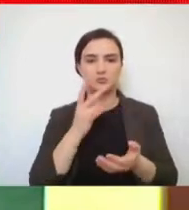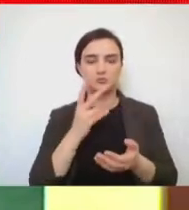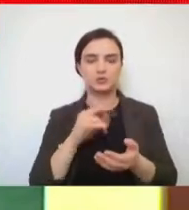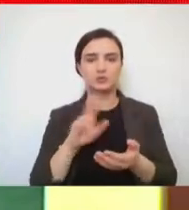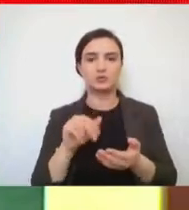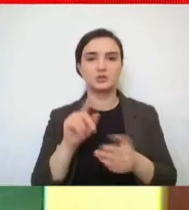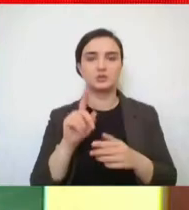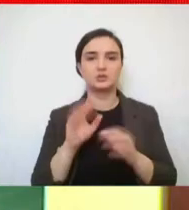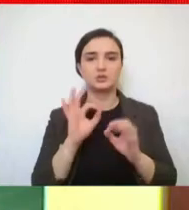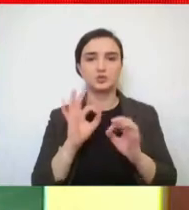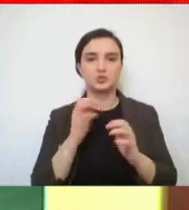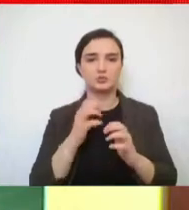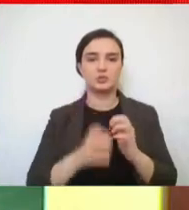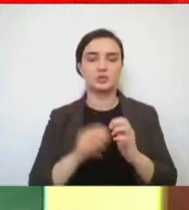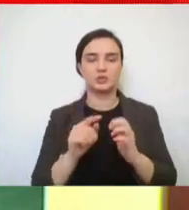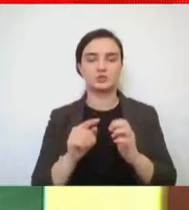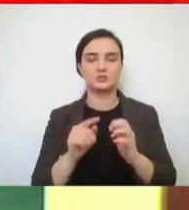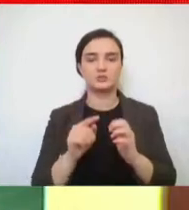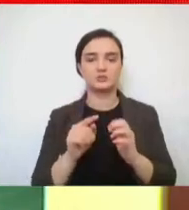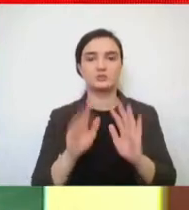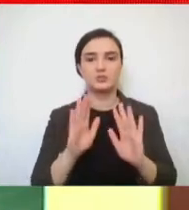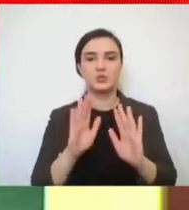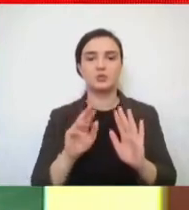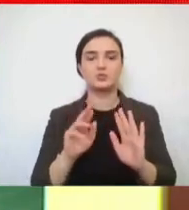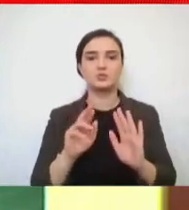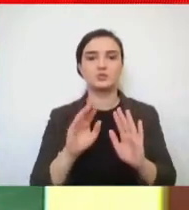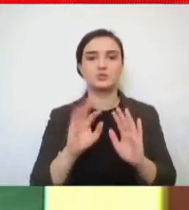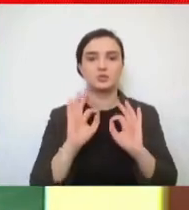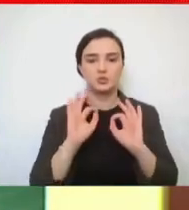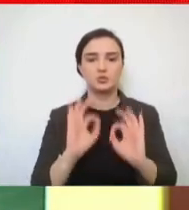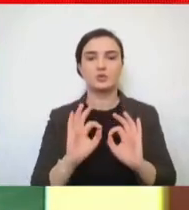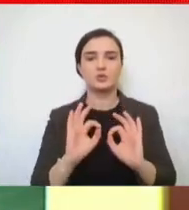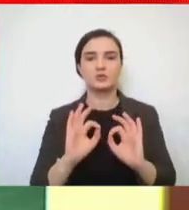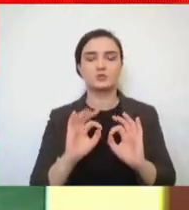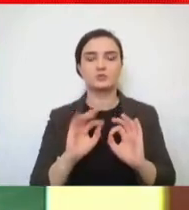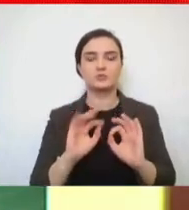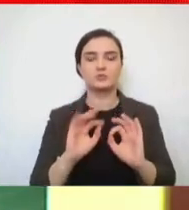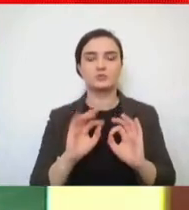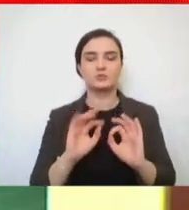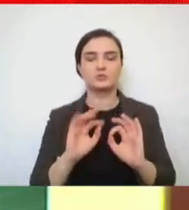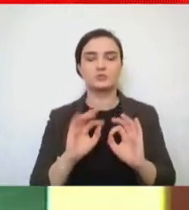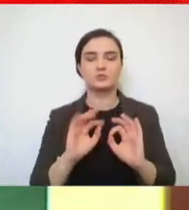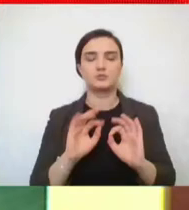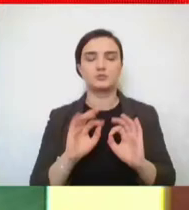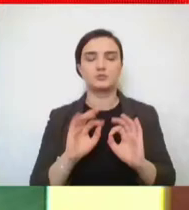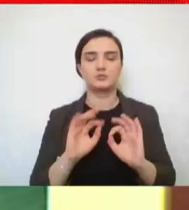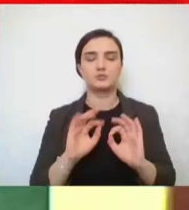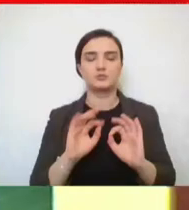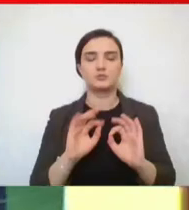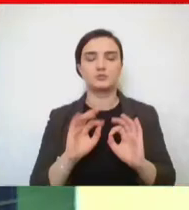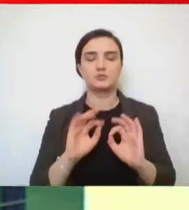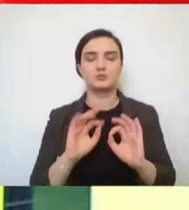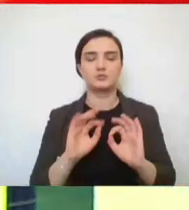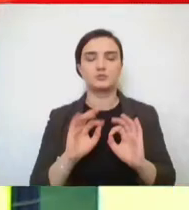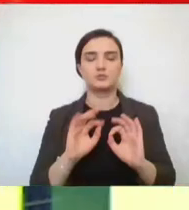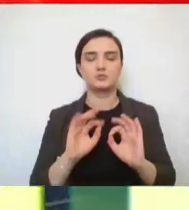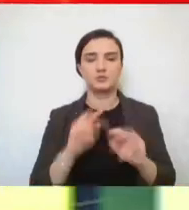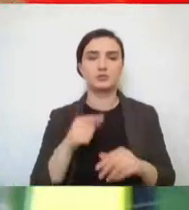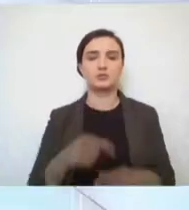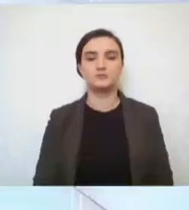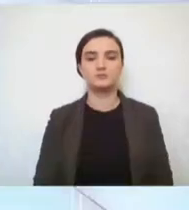ზომიერად, მხოლოდ რაციონალურად, ამ შემთხვევაში ალკოჰოლზე ალაპარაკი და არა ისე,